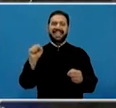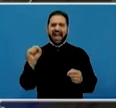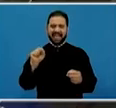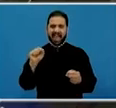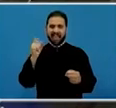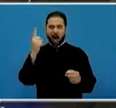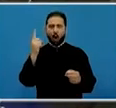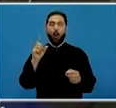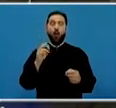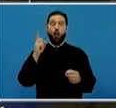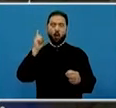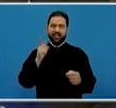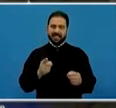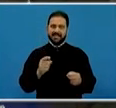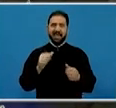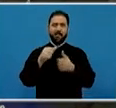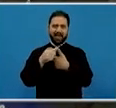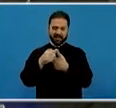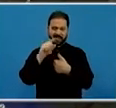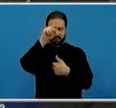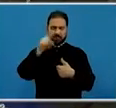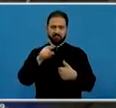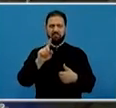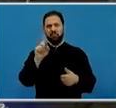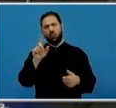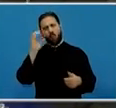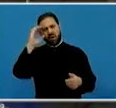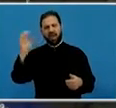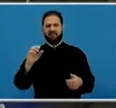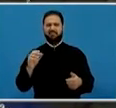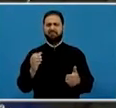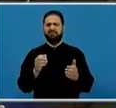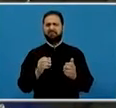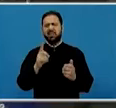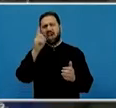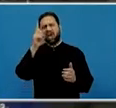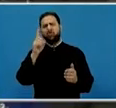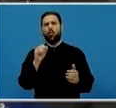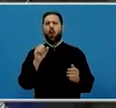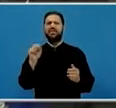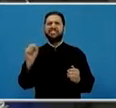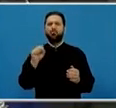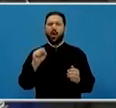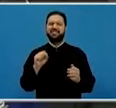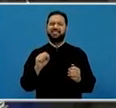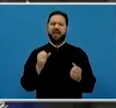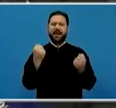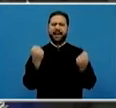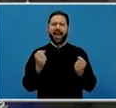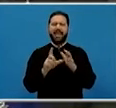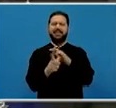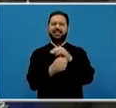neapărat. Solidar pot să fii cu un om atunci când se află într-o împrejurare mai dificilă sau atunci